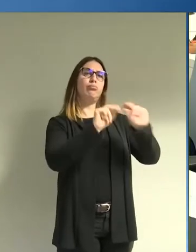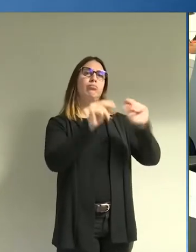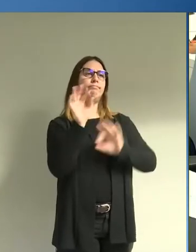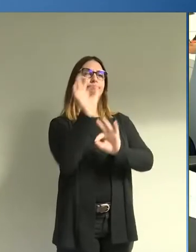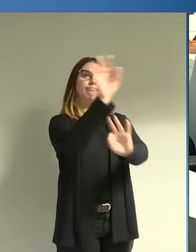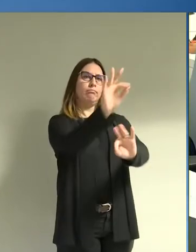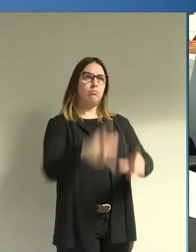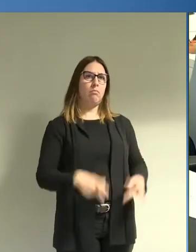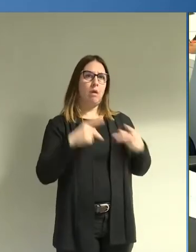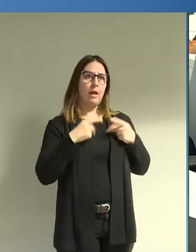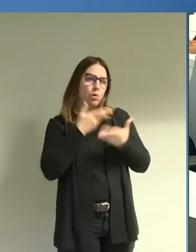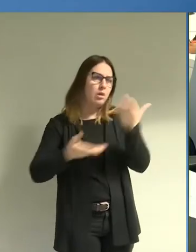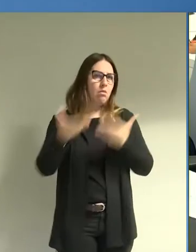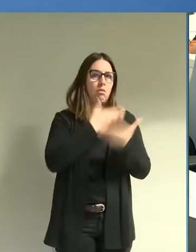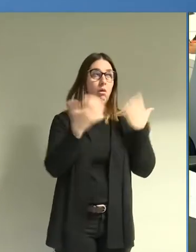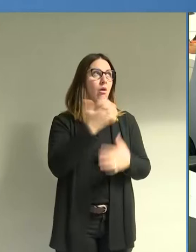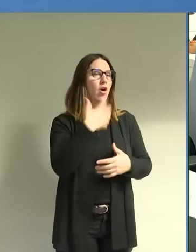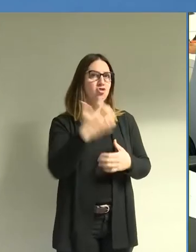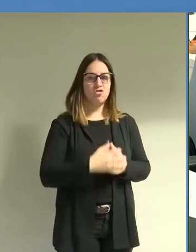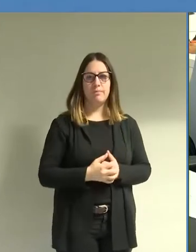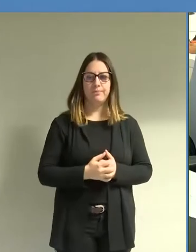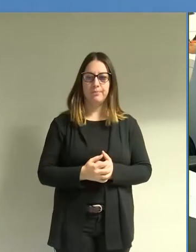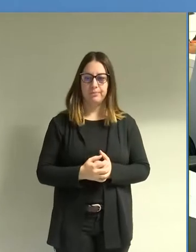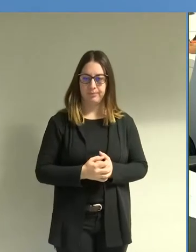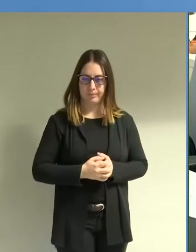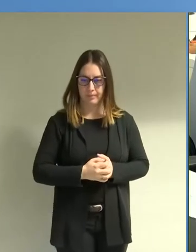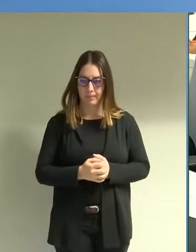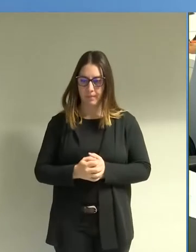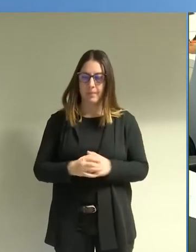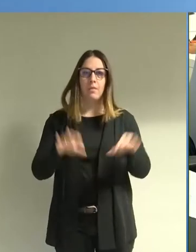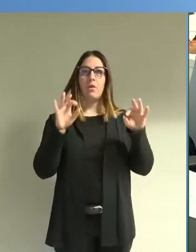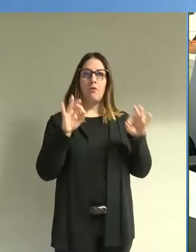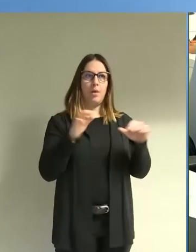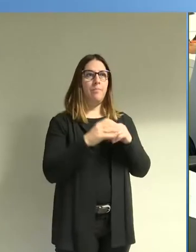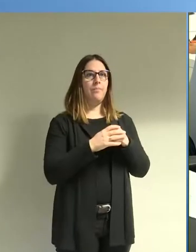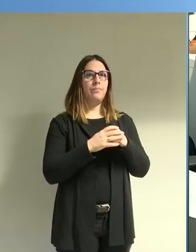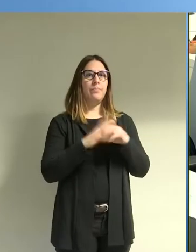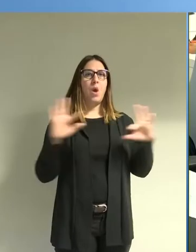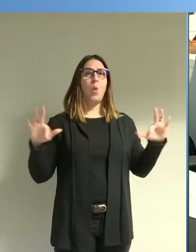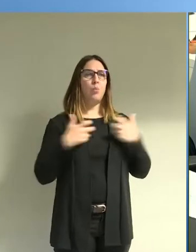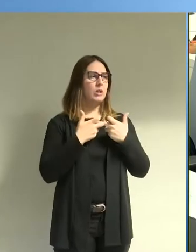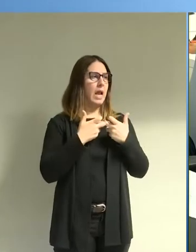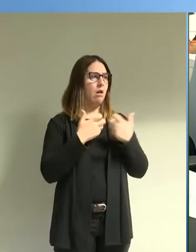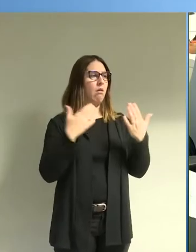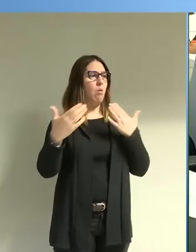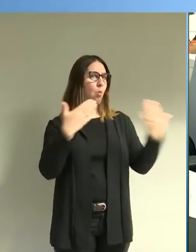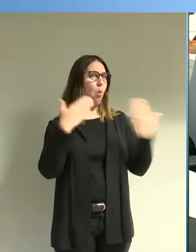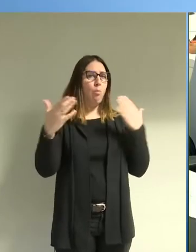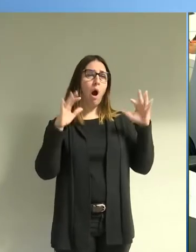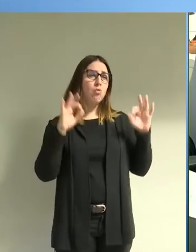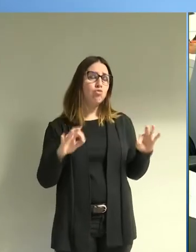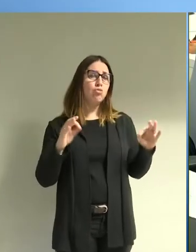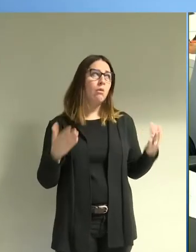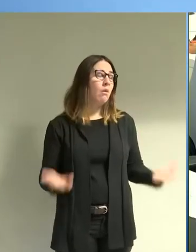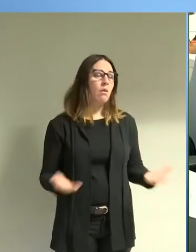qui était très très riche d'enseignements voilà après la comparution à bruxelles elle est allée à l'escalette un lino nos